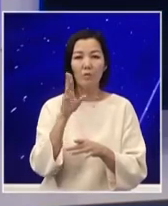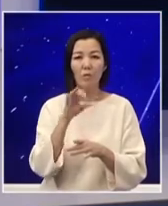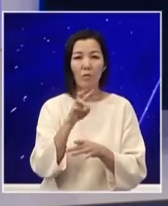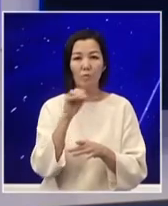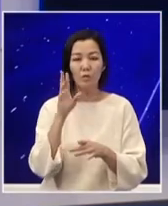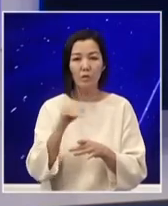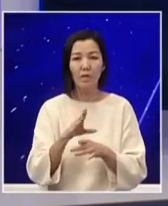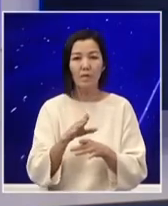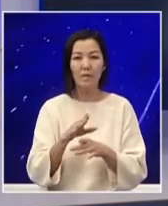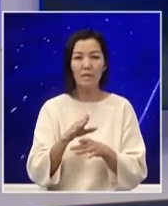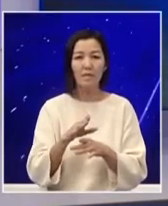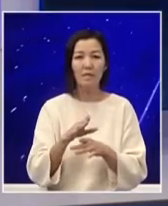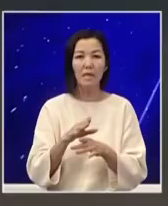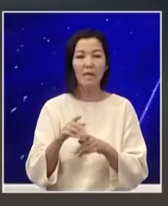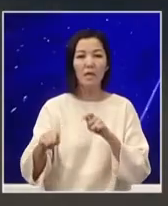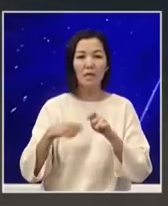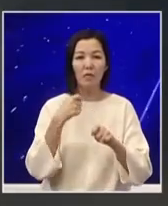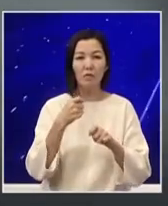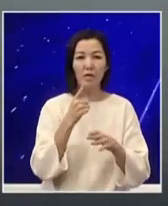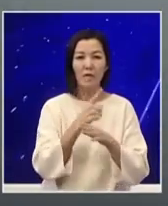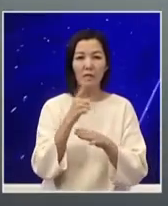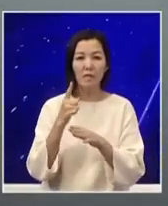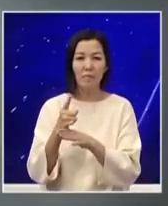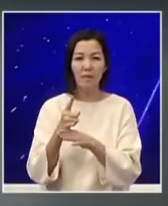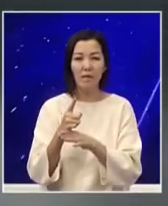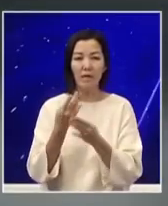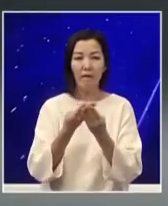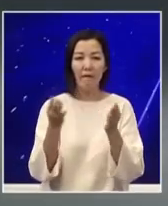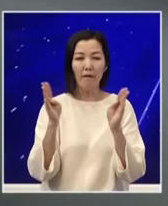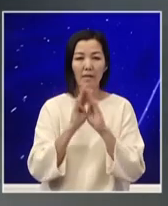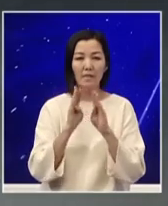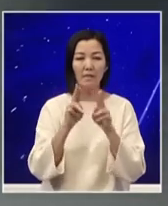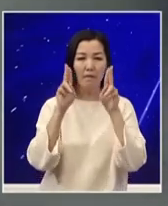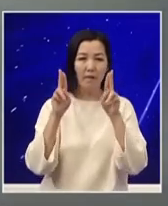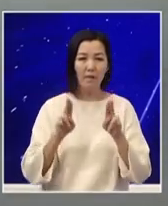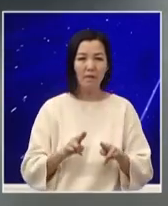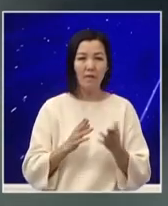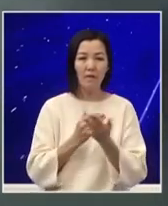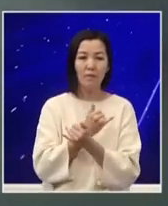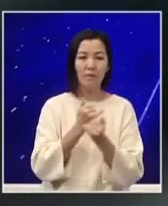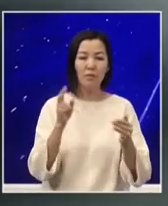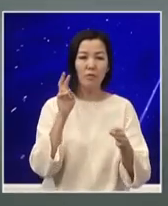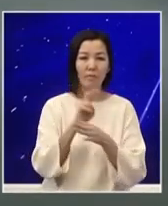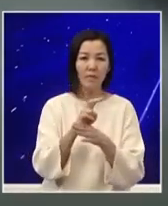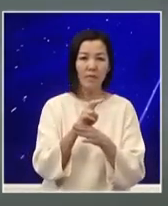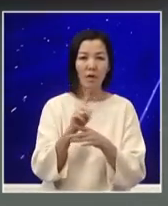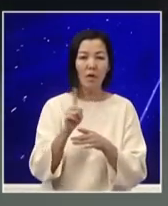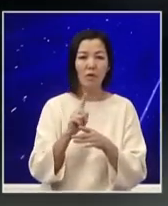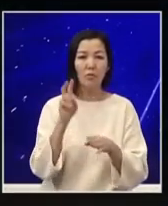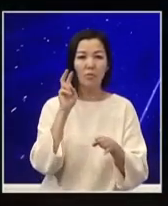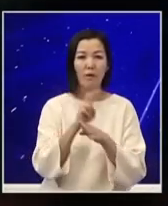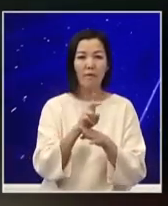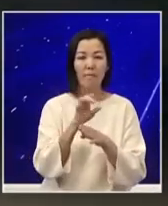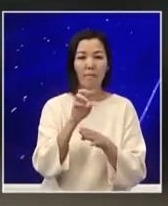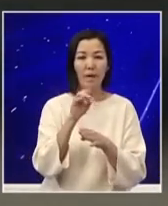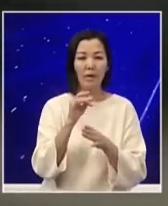One» на левобережье столицы, нарушая ограничительные меры карантинного режима, обслуживал посетителей. Чтобы попасть в